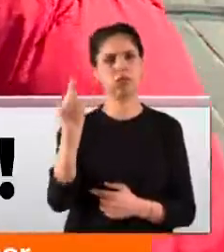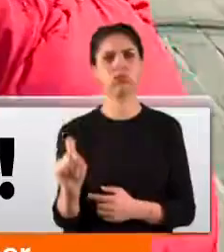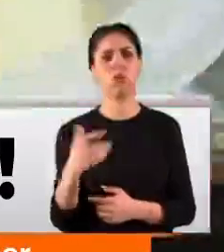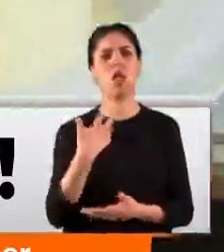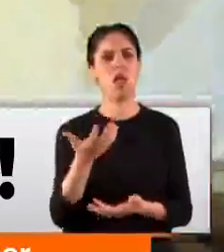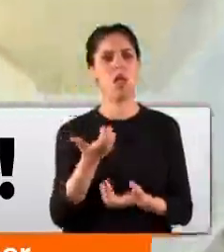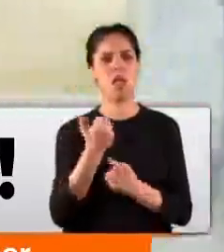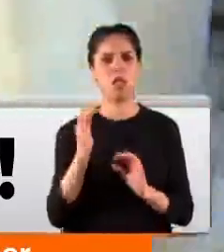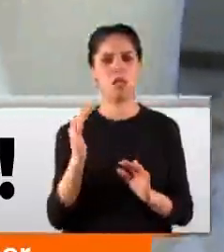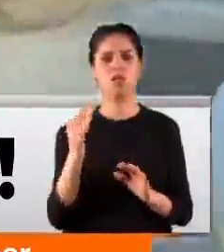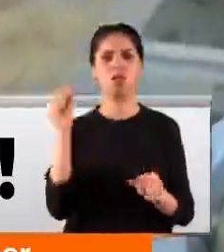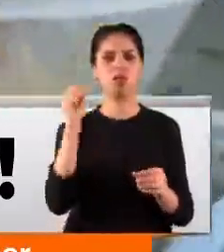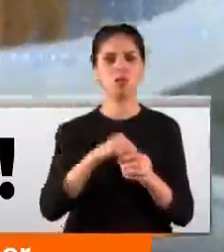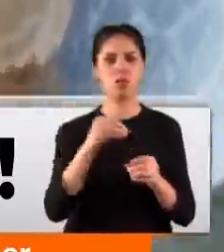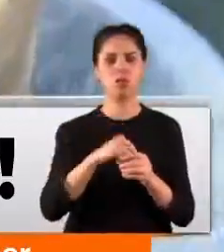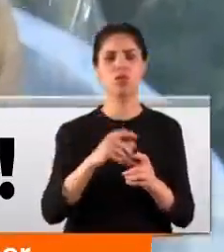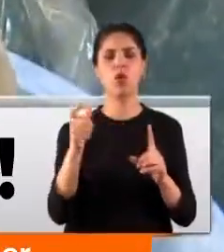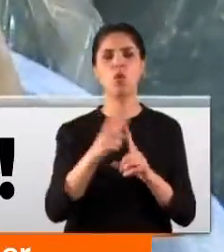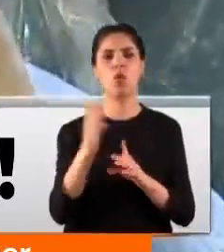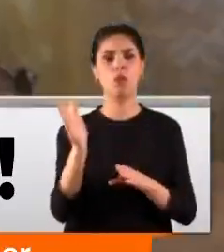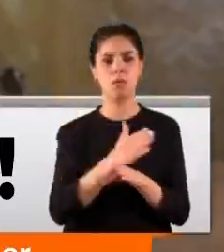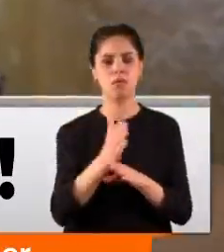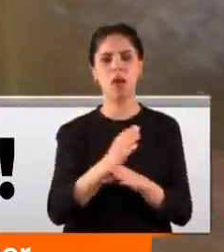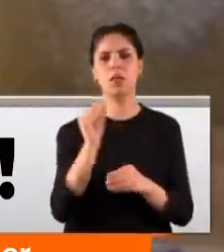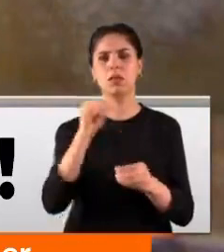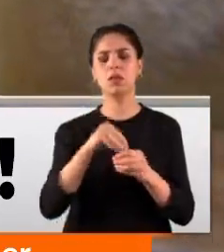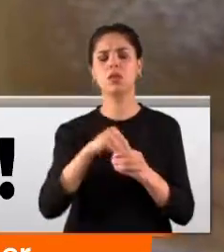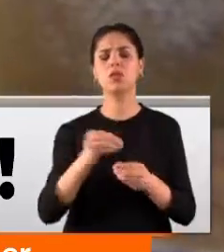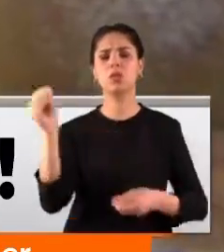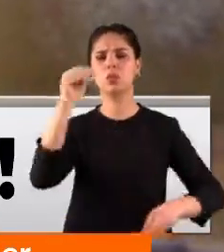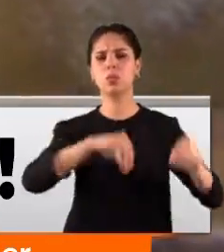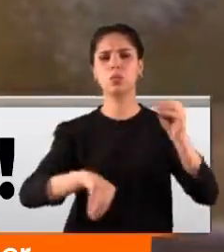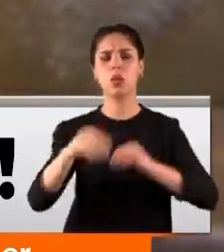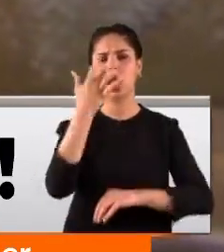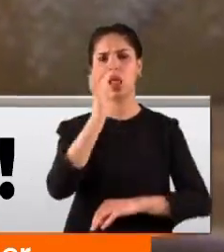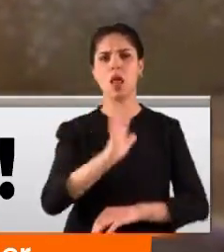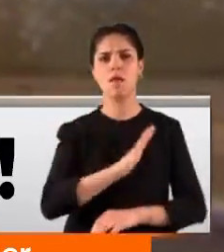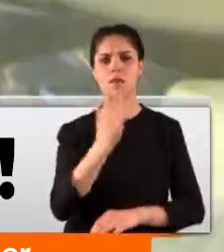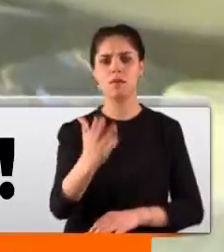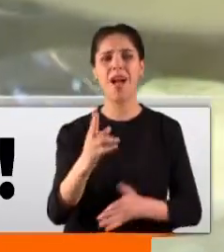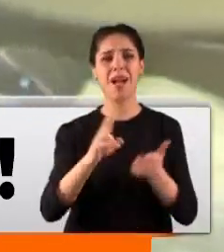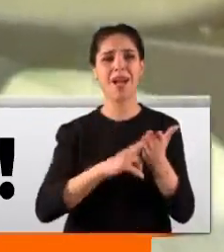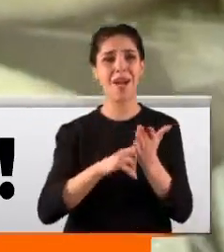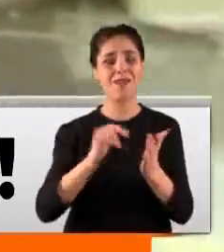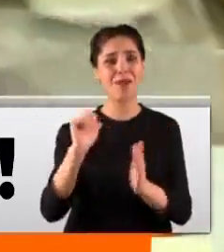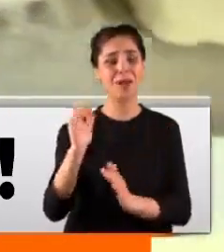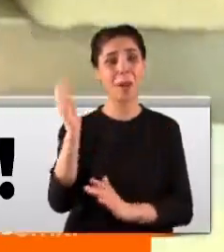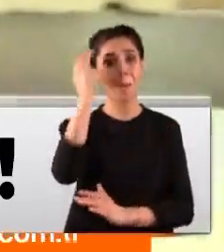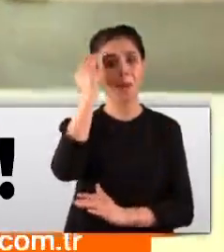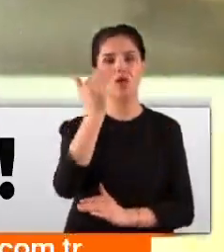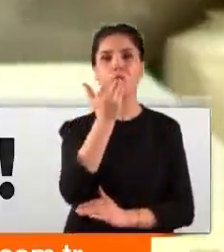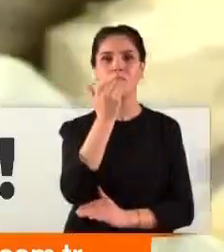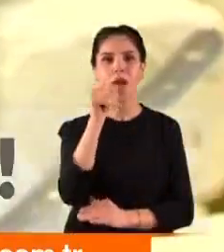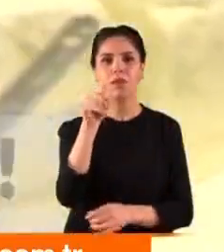almıyorum yani. Aromalar, koruyucu maddeler, akla hayale gelmeyecek hileler. Kahvaltıların olmazsa olmazı peynirde